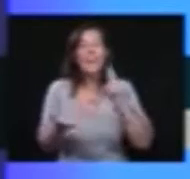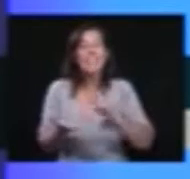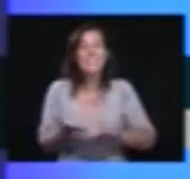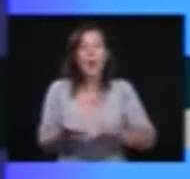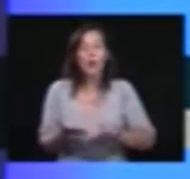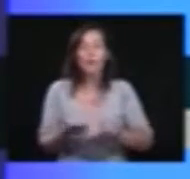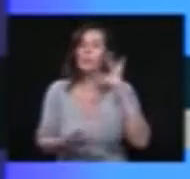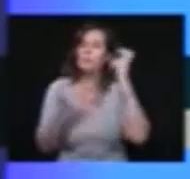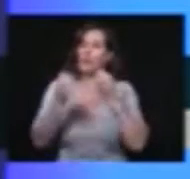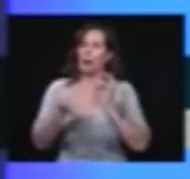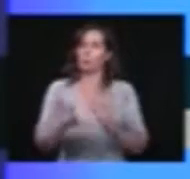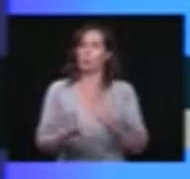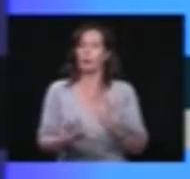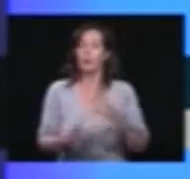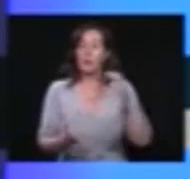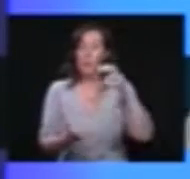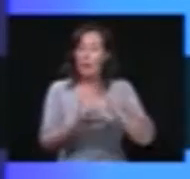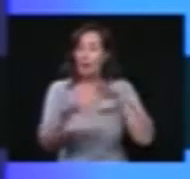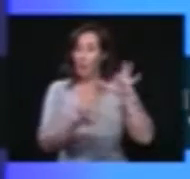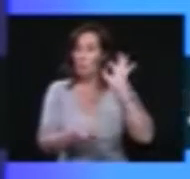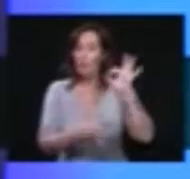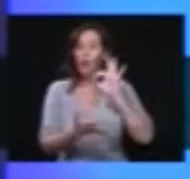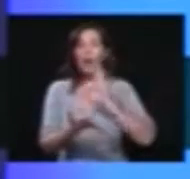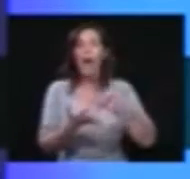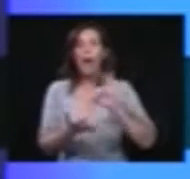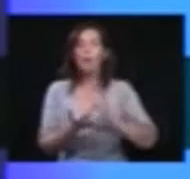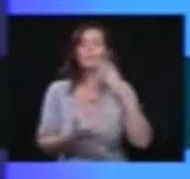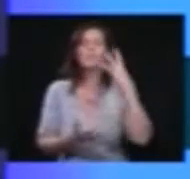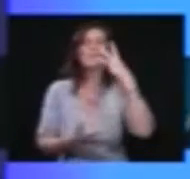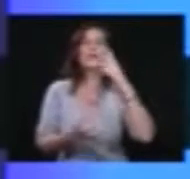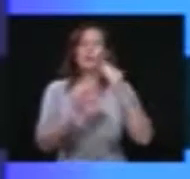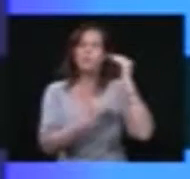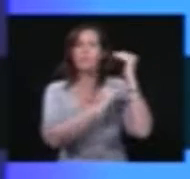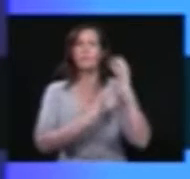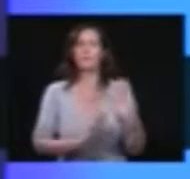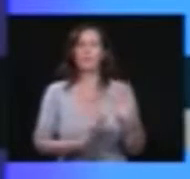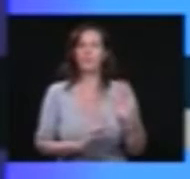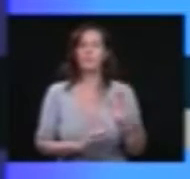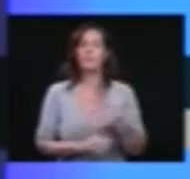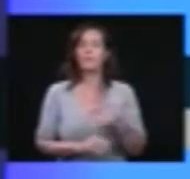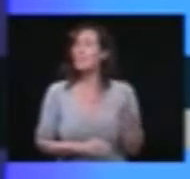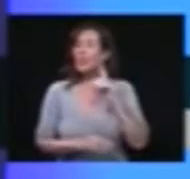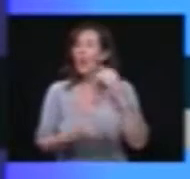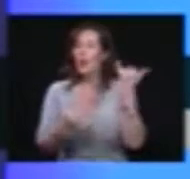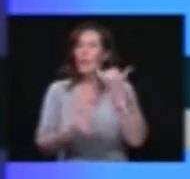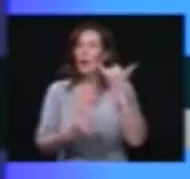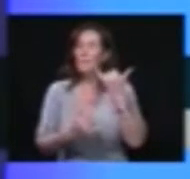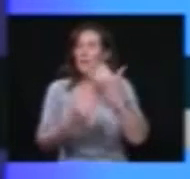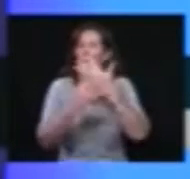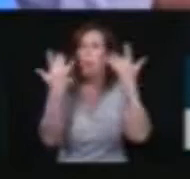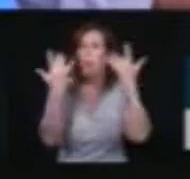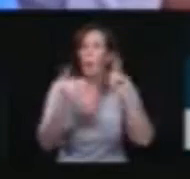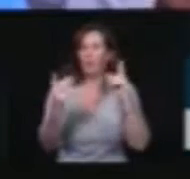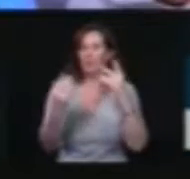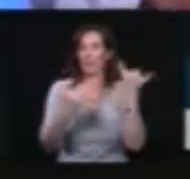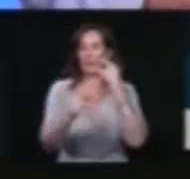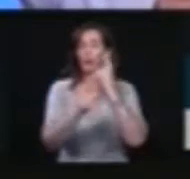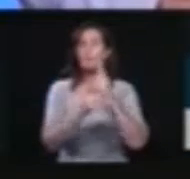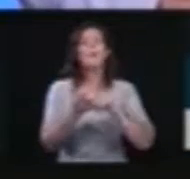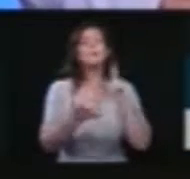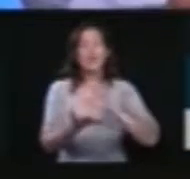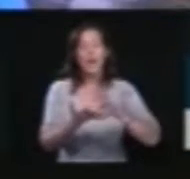מידע משפטי, שבאתרי הממשלה הוא כתוב בצורה משפטית, שהיא לא תמיד נגישה, לא תמיד קריאה, בגלל שעורכי